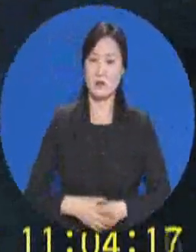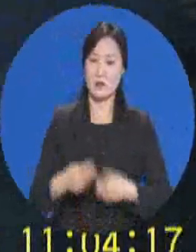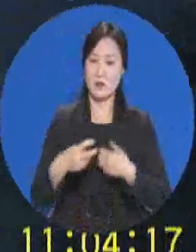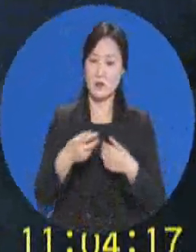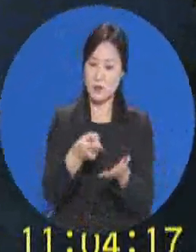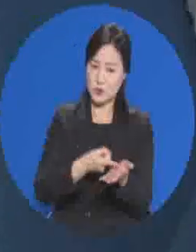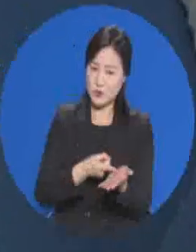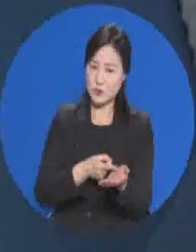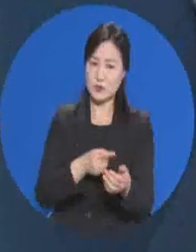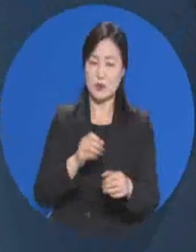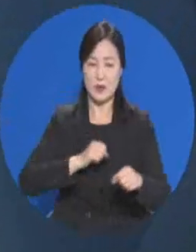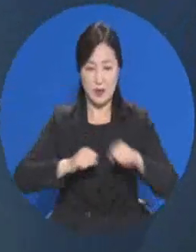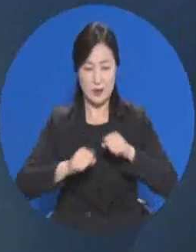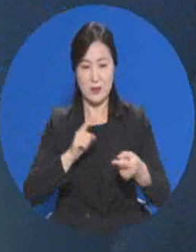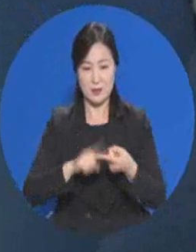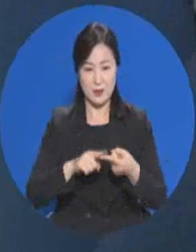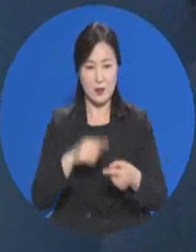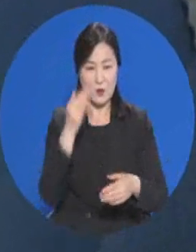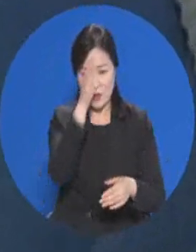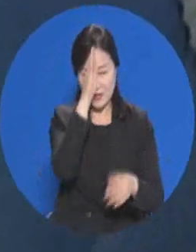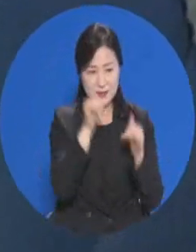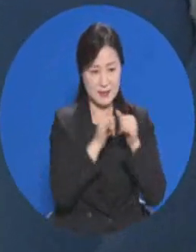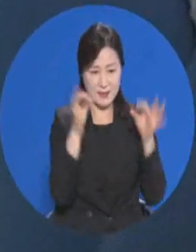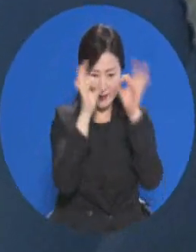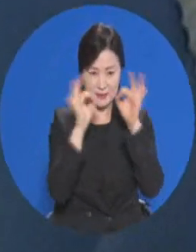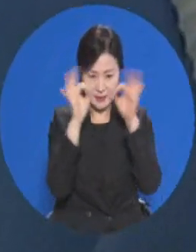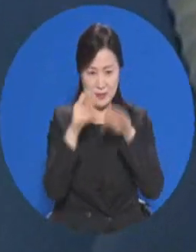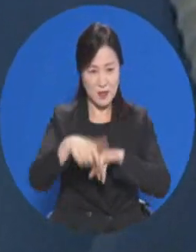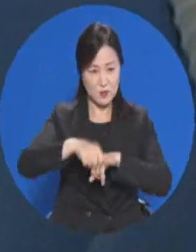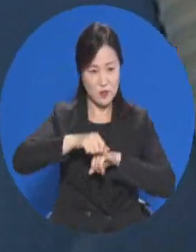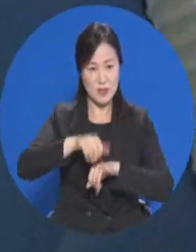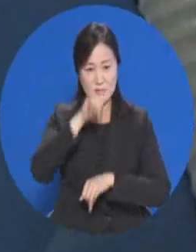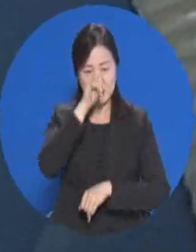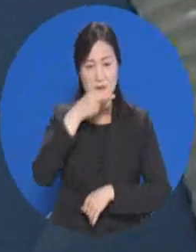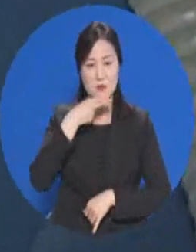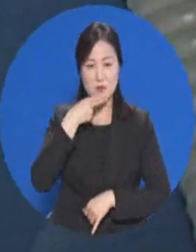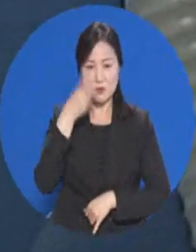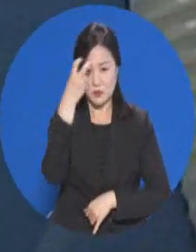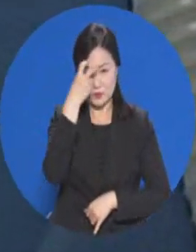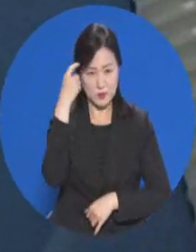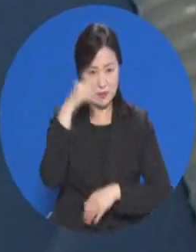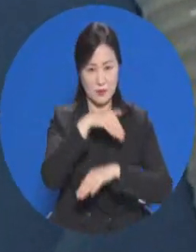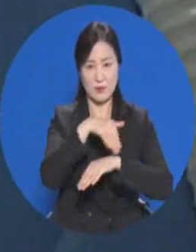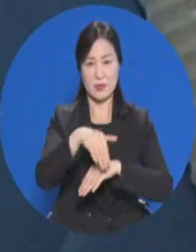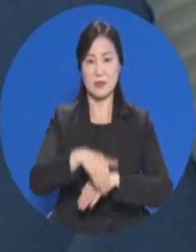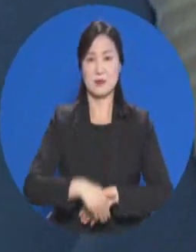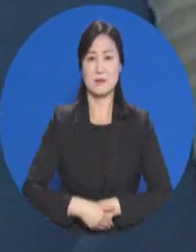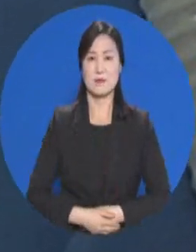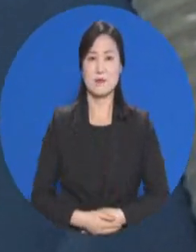행위의 대상자가 된 환자를 찾아 부작용 여부 등을 살펴볼 계획입니다. MBC 뉴스 송정근입니다.